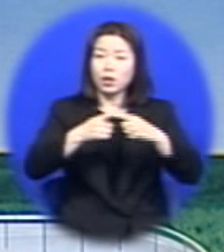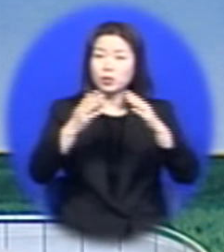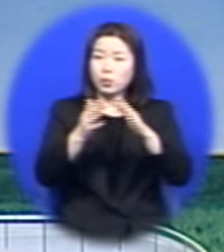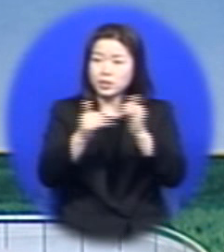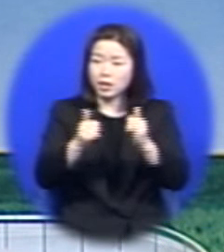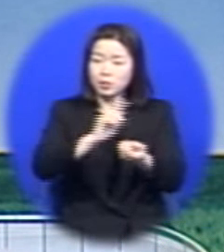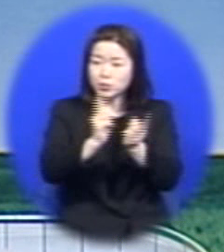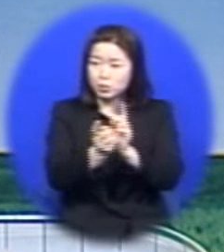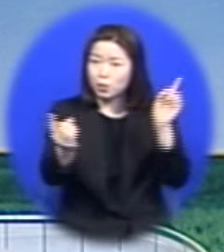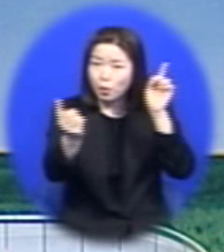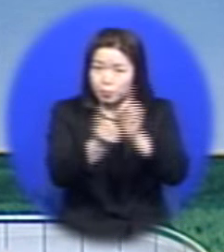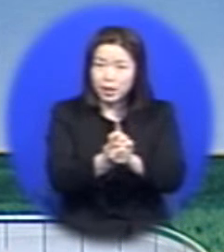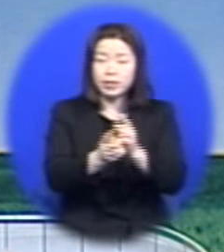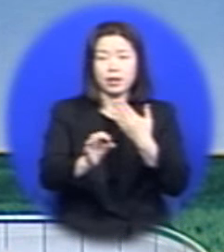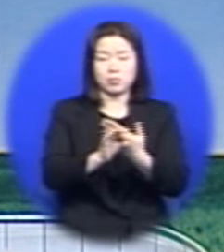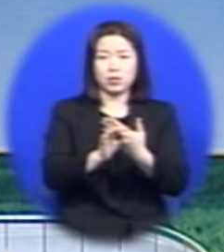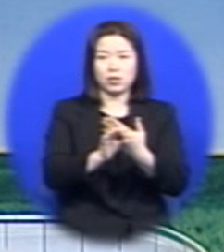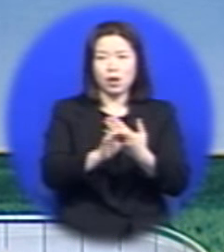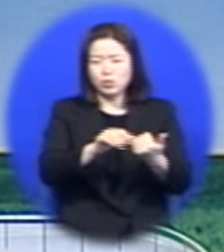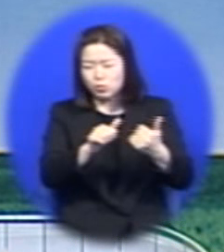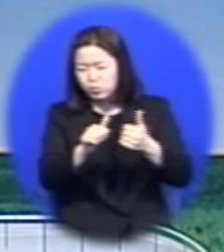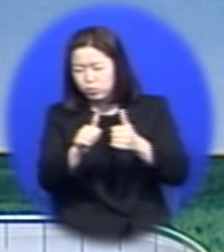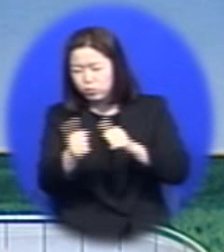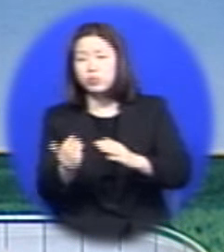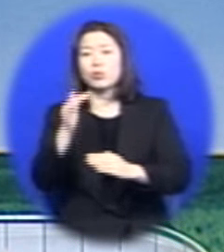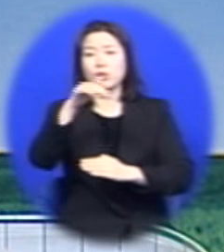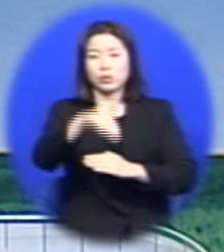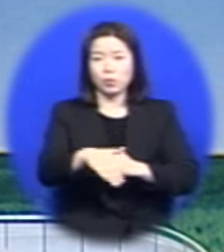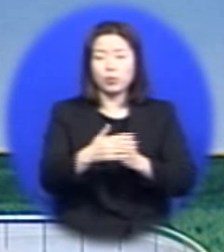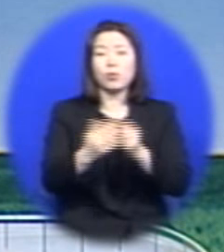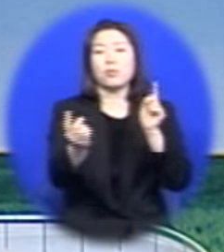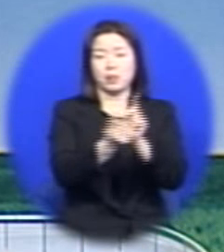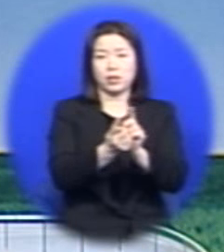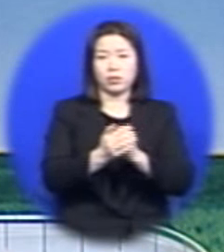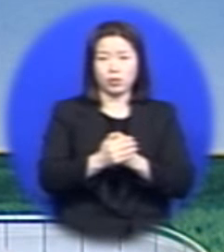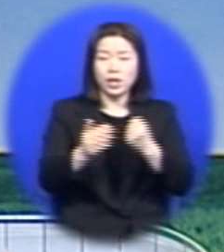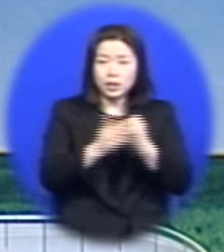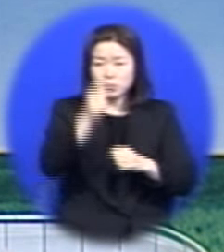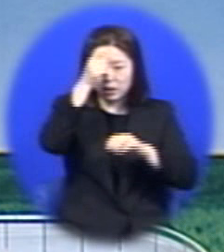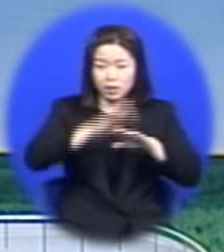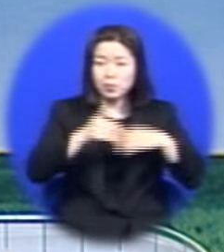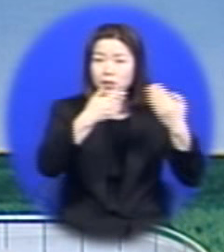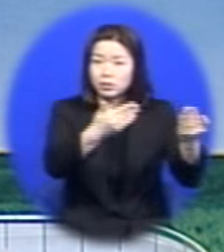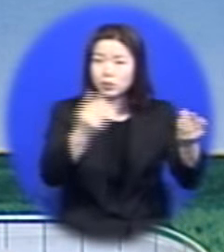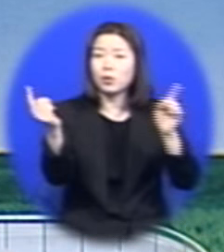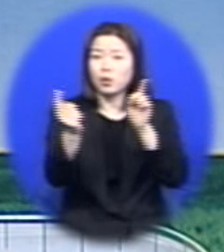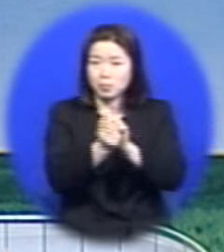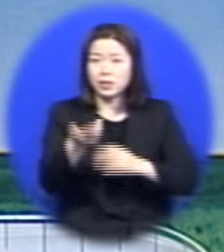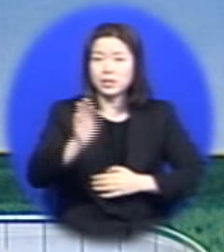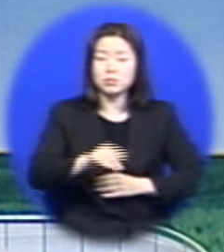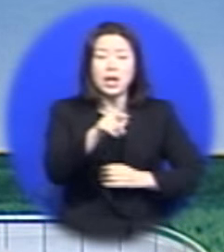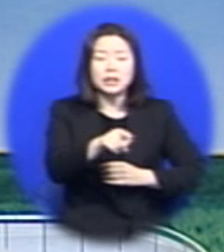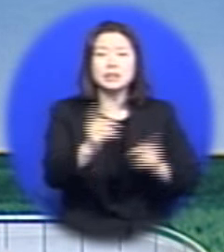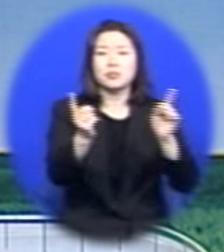만나면 죽을 고비를 넘기고 만난 겁니다. 그래서 예배를 드리러 만났지만 만남